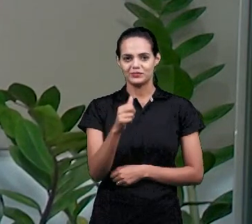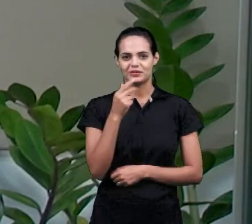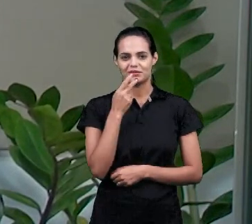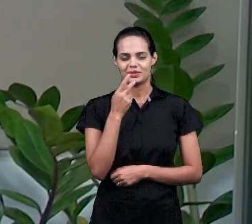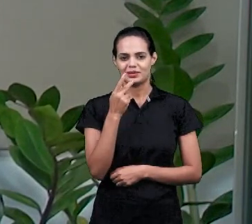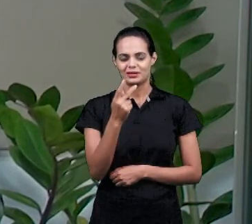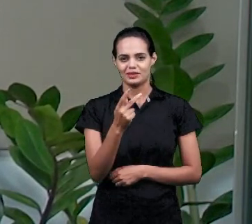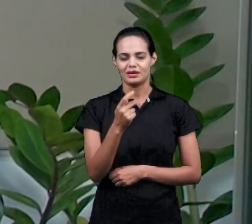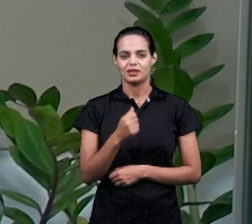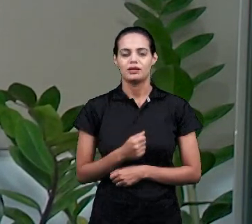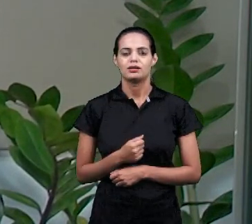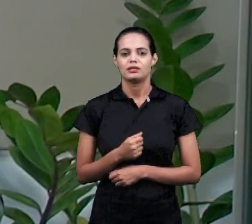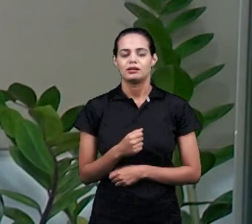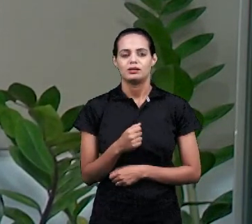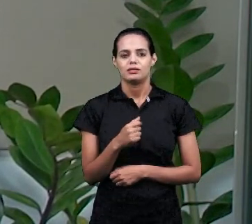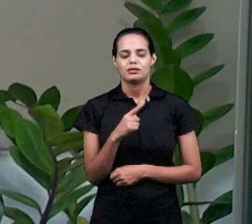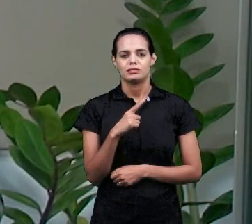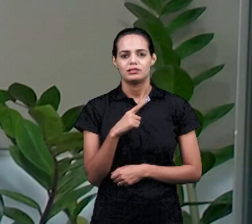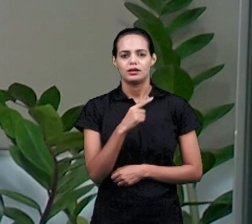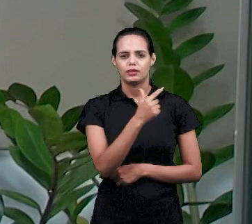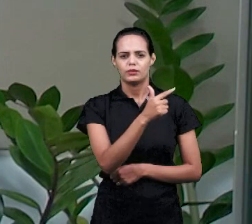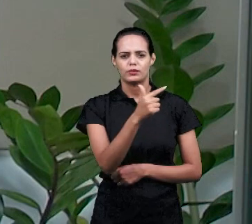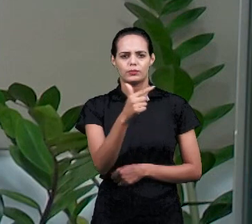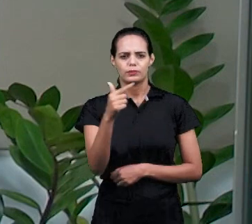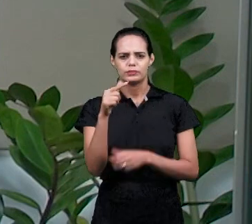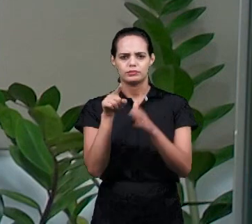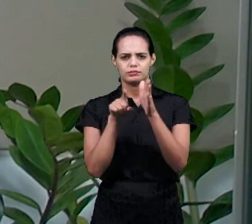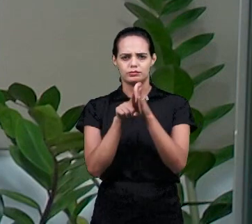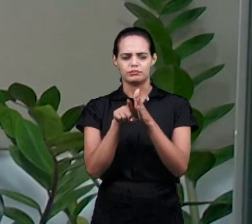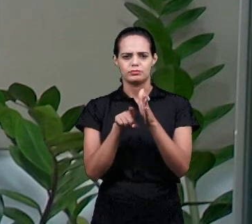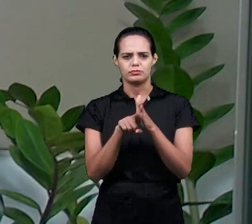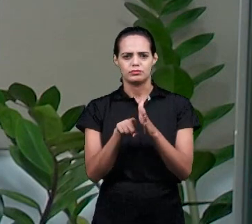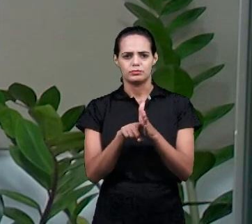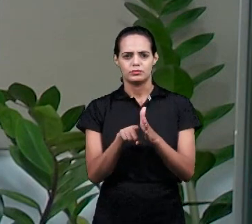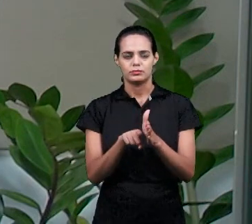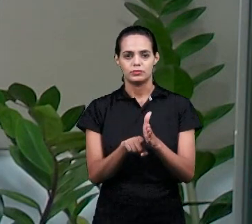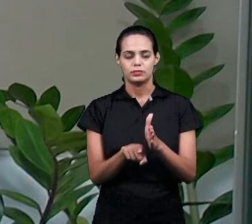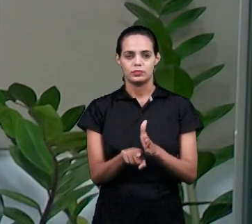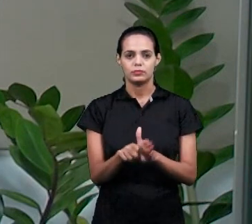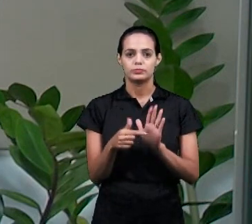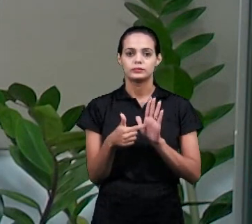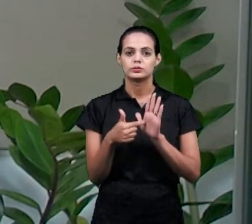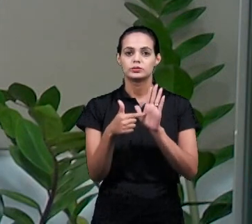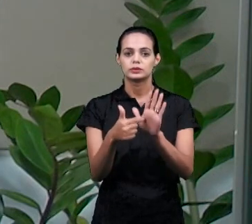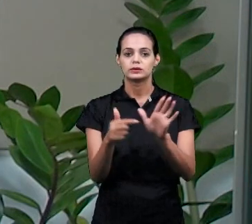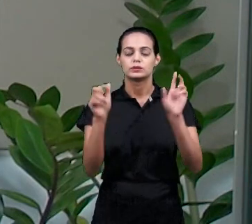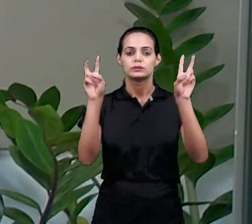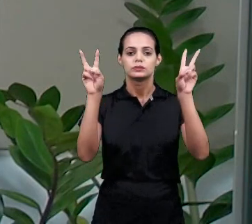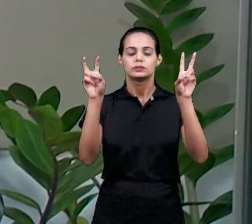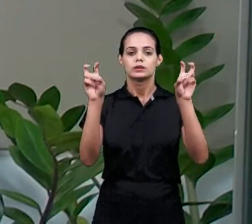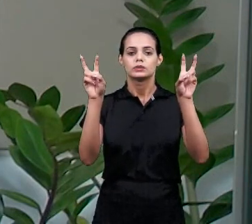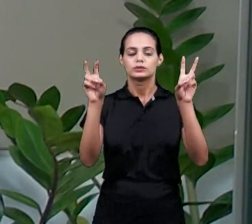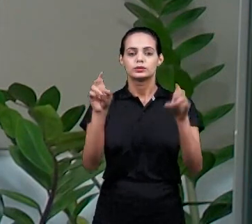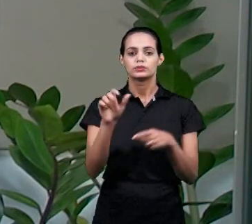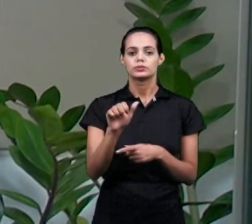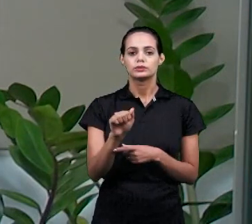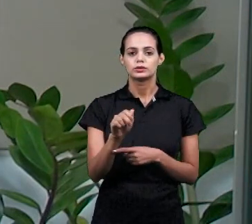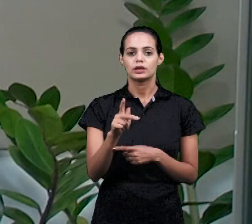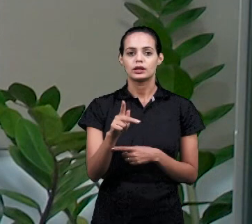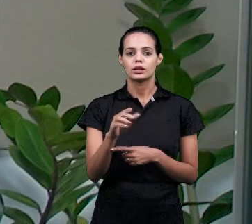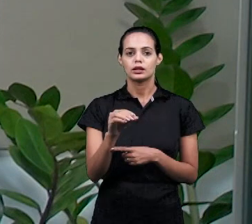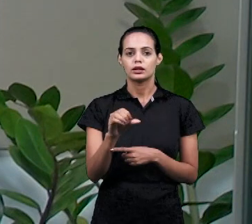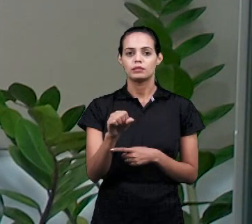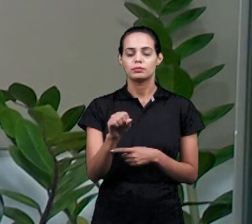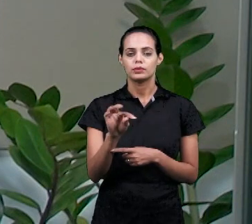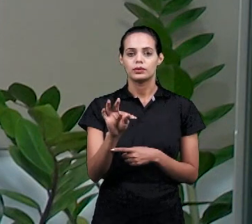ici. En avant d'autres questions qui demandaient à propos des sujets que les apostates